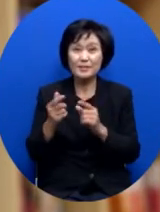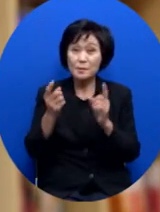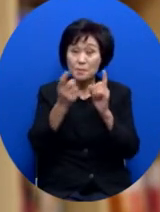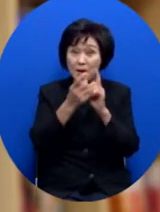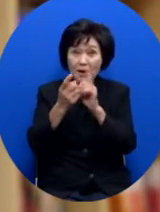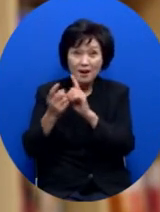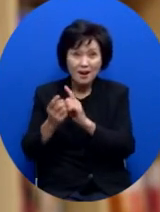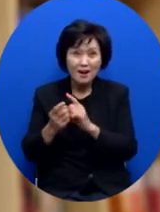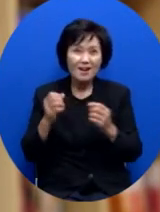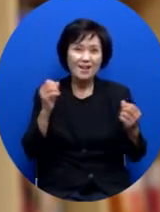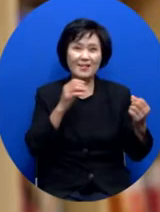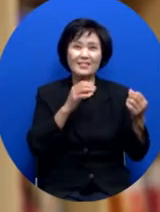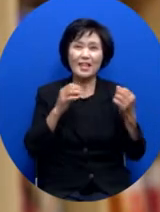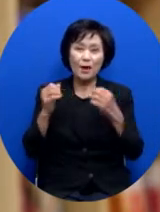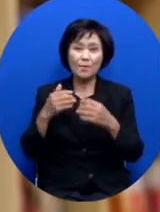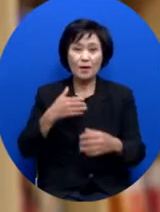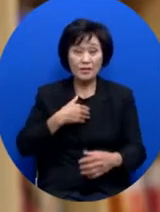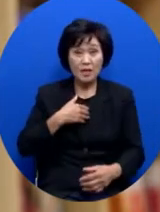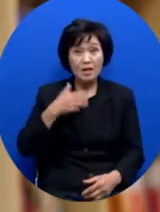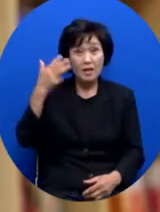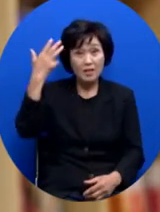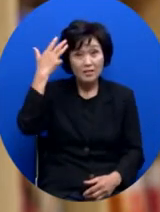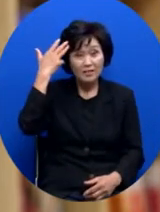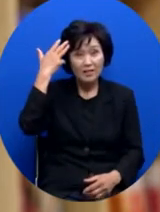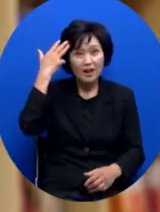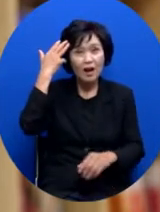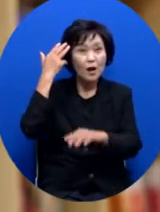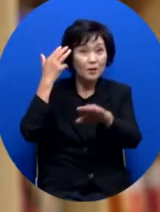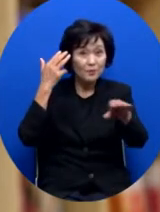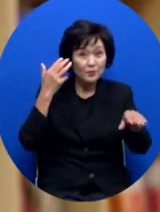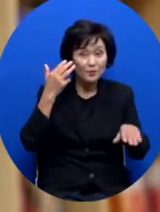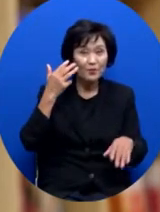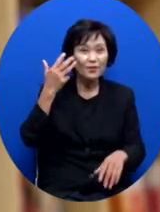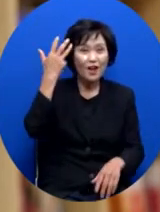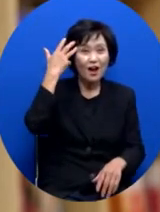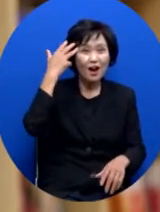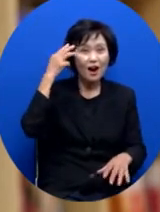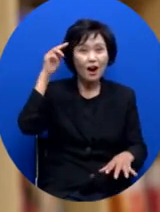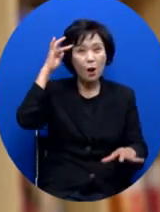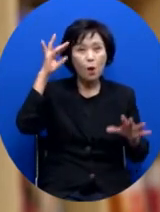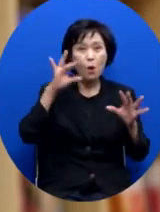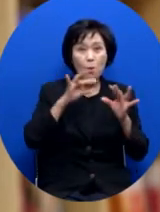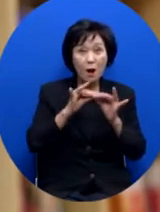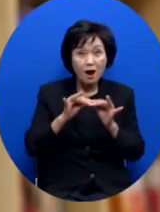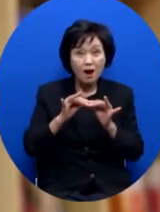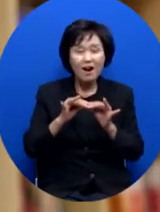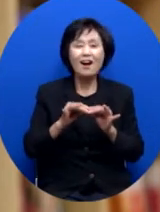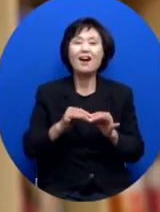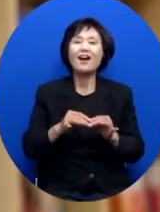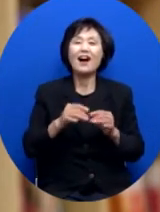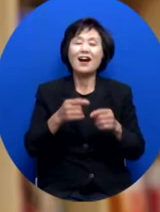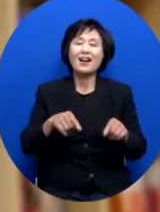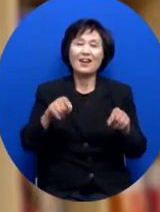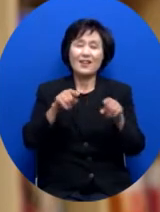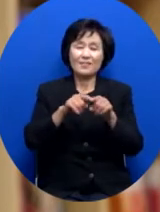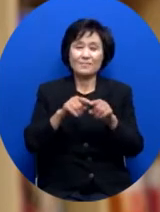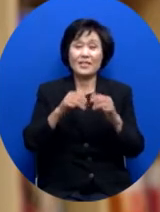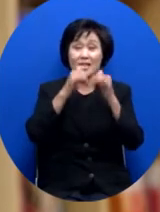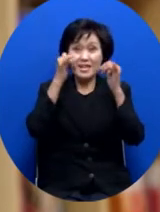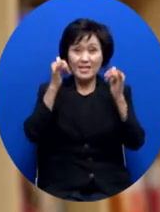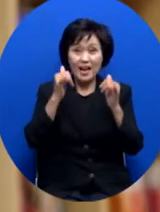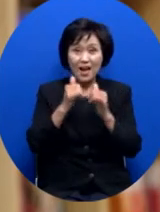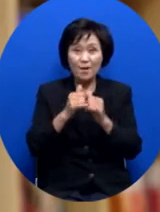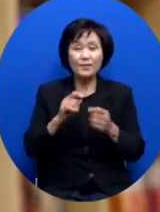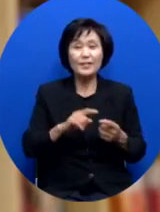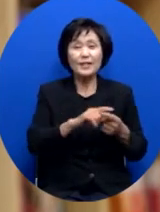제가 가진 철학과 그분들의 철학이 너무 잘 맡아 생각을 하게 되었고 그들과 함께 사회적 소통 조합 제주